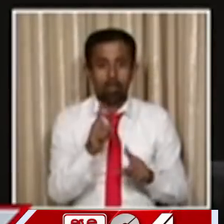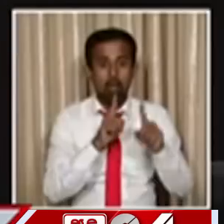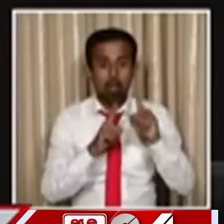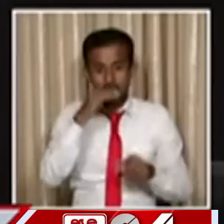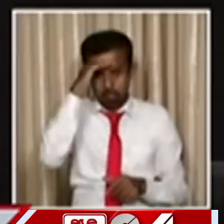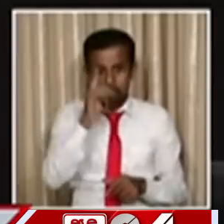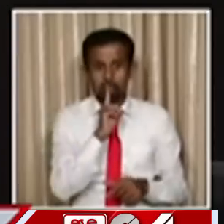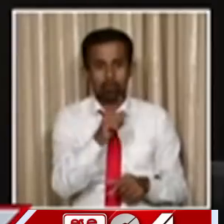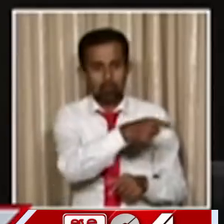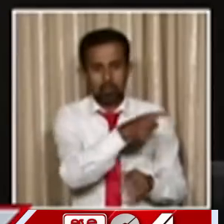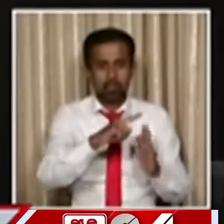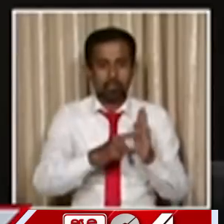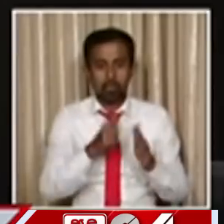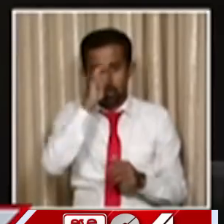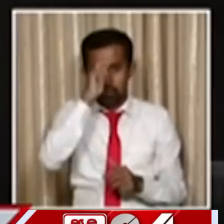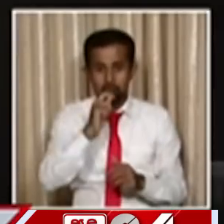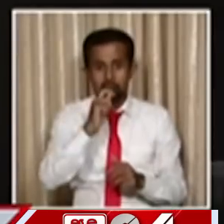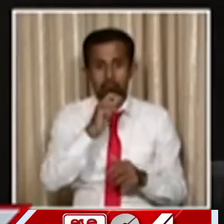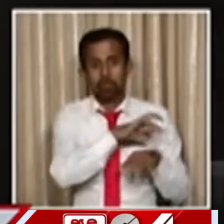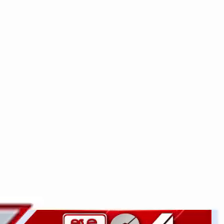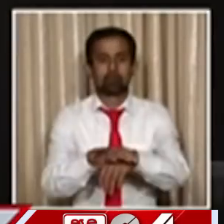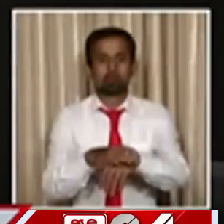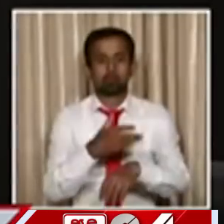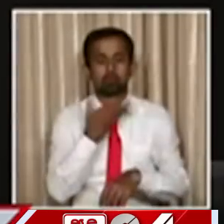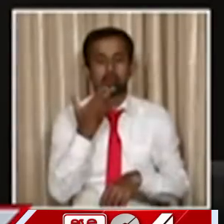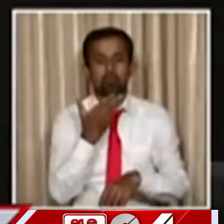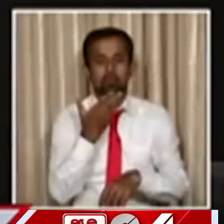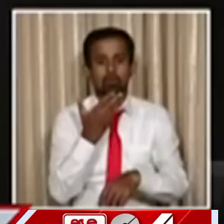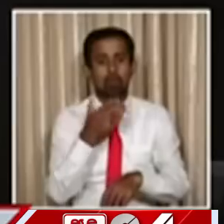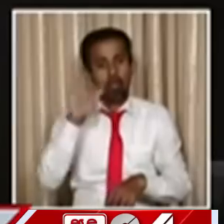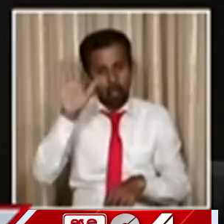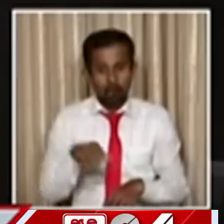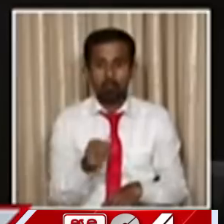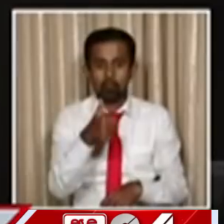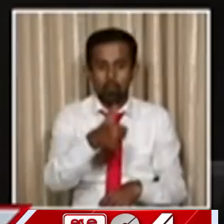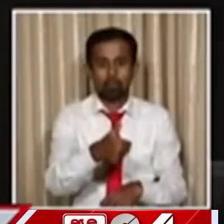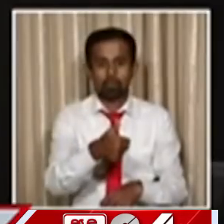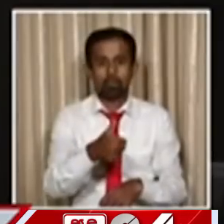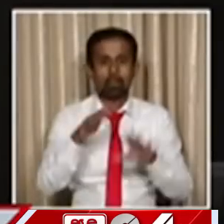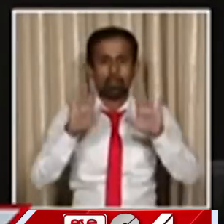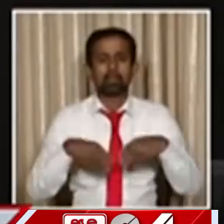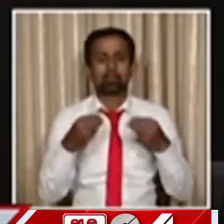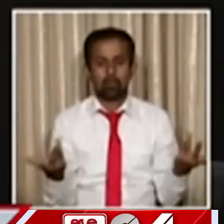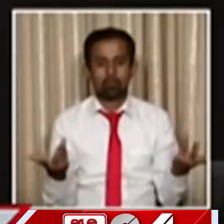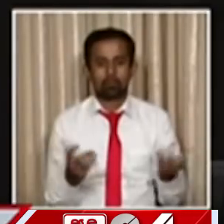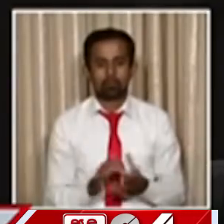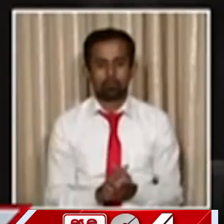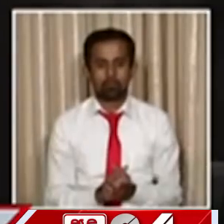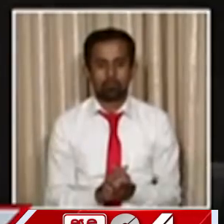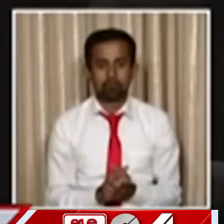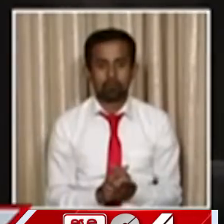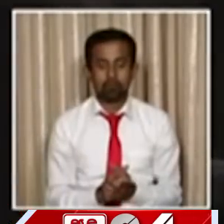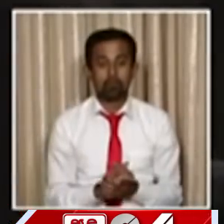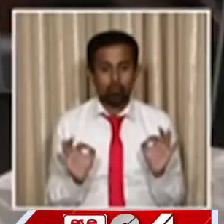කතානායකතුමාට කියලා මේ ජනක රත්නායක මහත්තයව ගැලරියට ගෙන්නන්න තිබුණේ එතුමා ආවනම් හොඳයි ඇයි මේ එන්න දුන්නේ නැත්තේ කවුරු හරි මං කියන්නේ එතකොටනේ